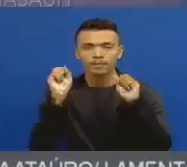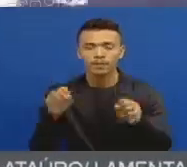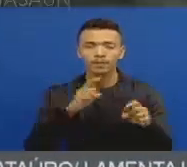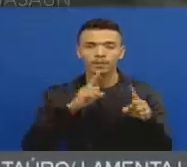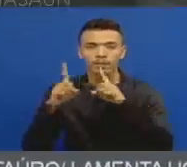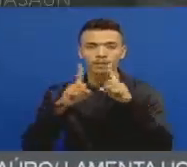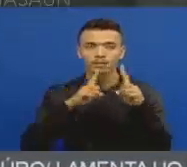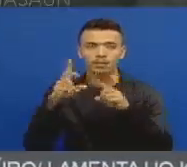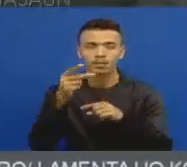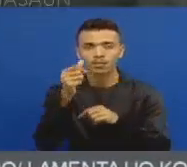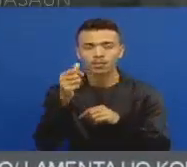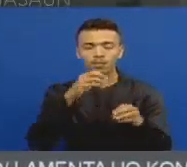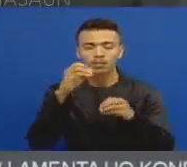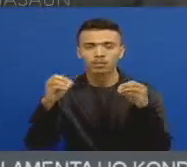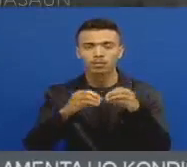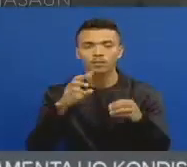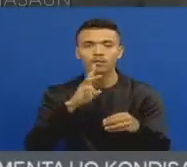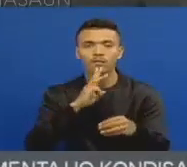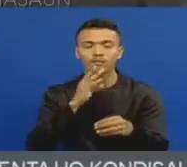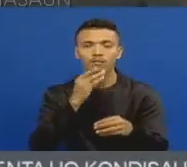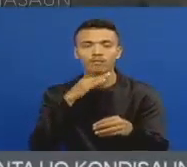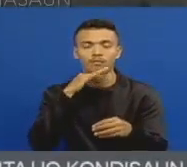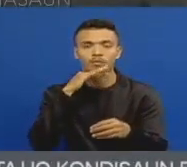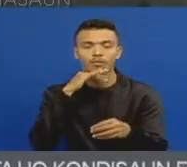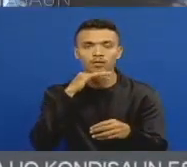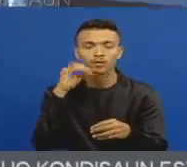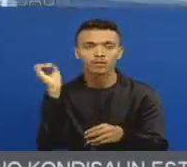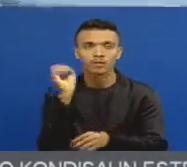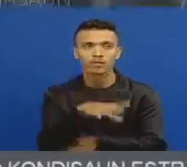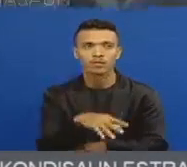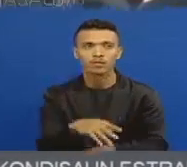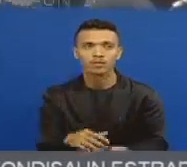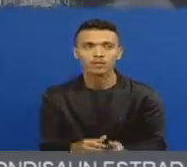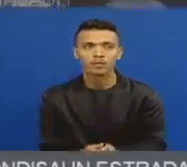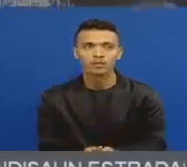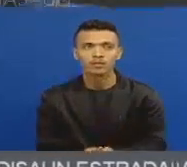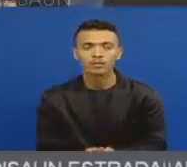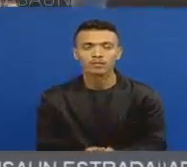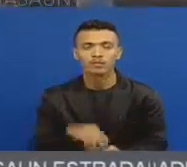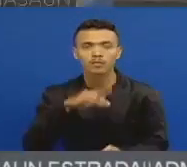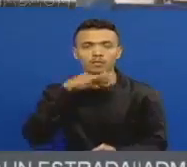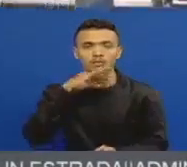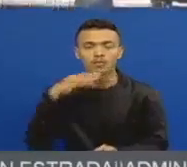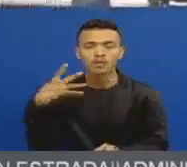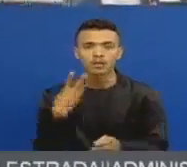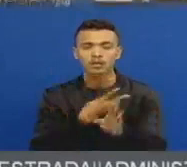ba a lisu siran bemaka soe namkari ia fatin dane dia lisu ito toto tene